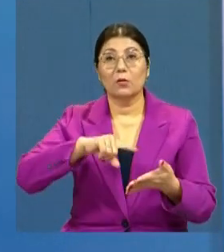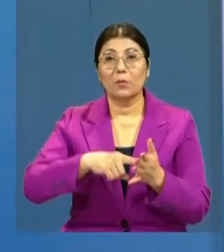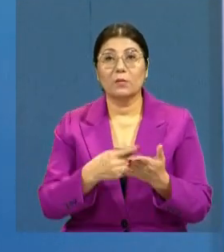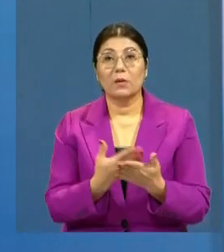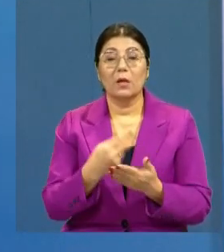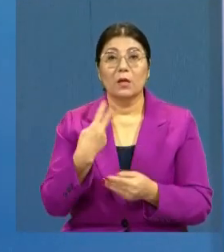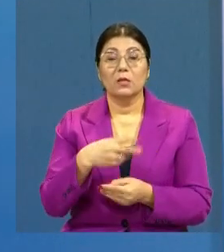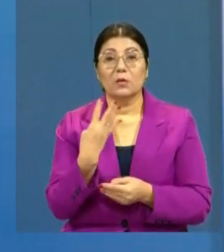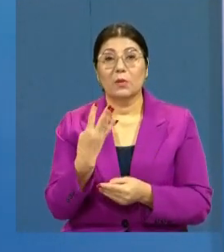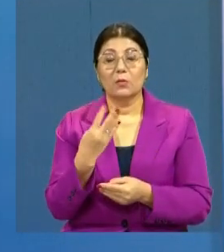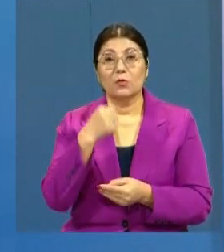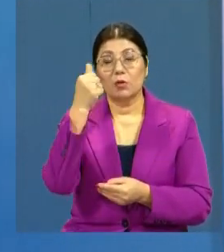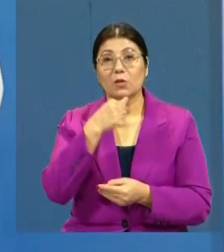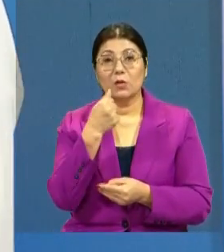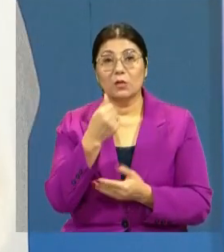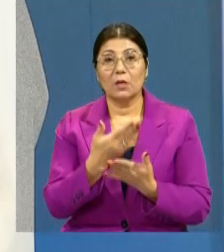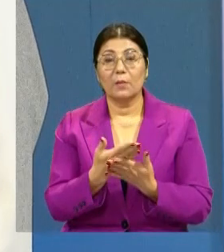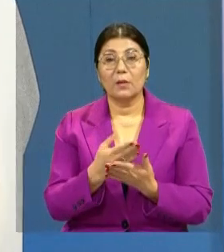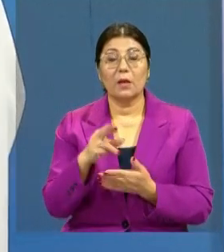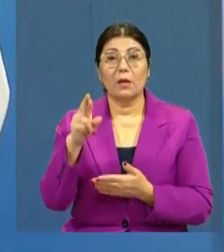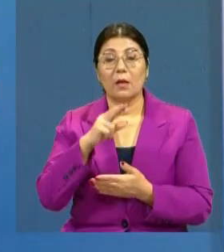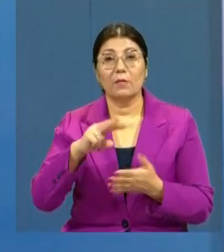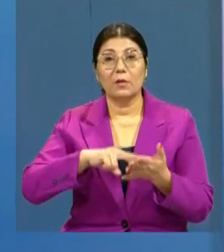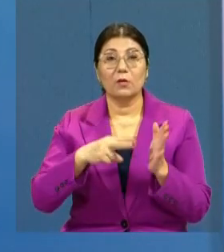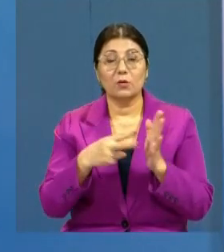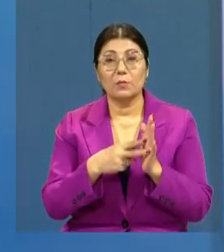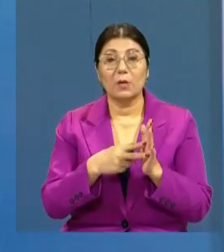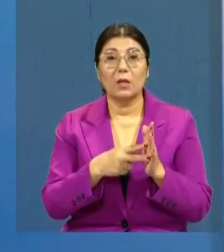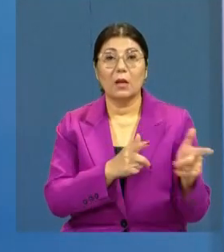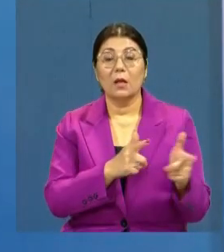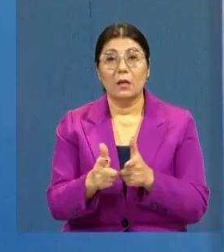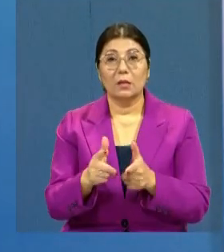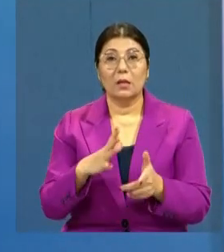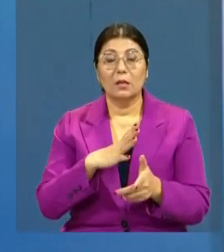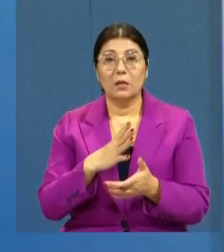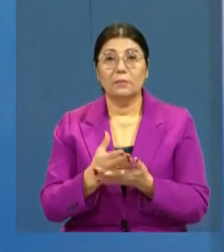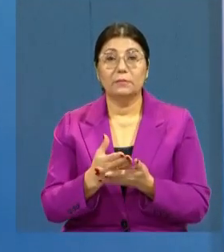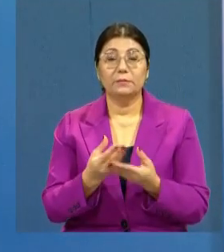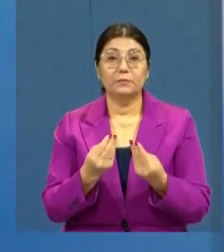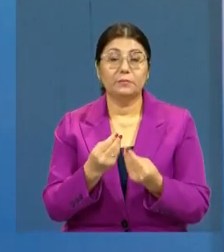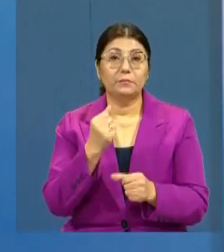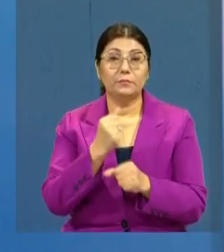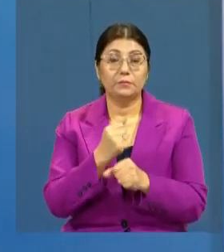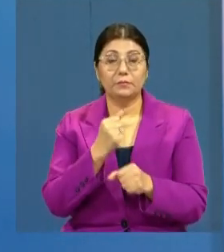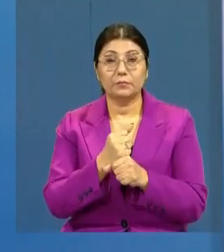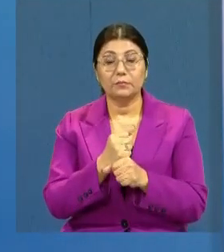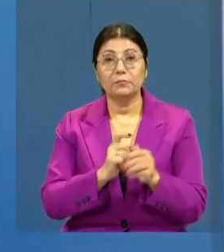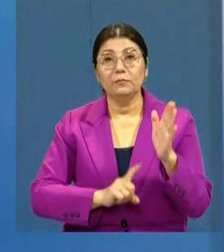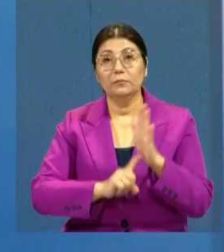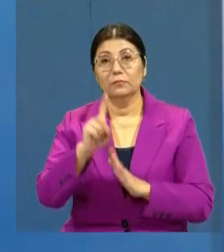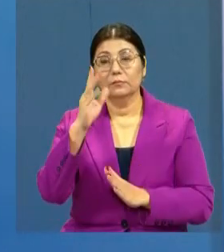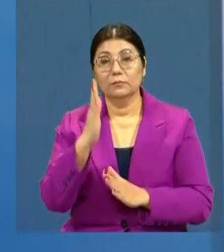енді 24-ші жылда бұйырса сол қаңтар айында жоспарларымыз құрылып, сонда тағы да жұмысты, жаңа жыл жұмысын бастайтын